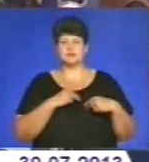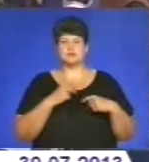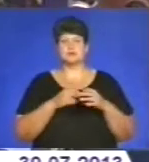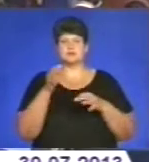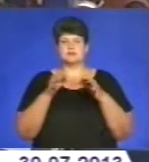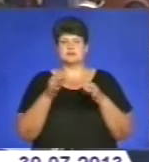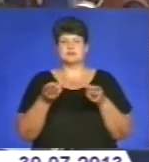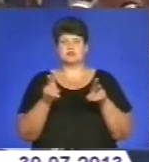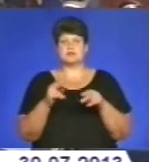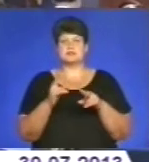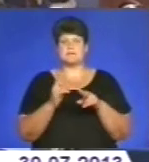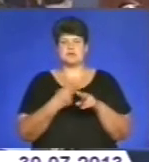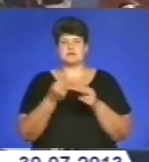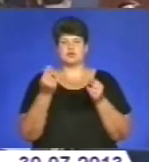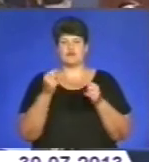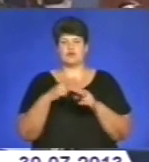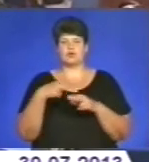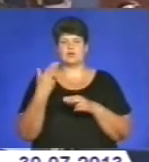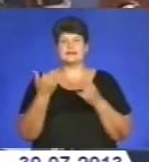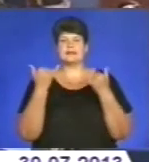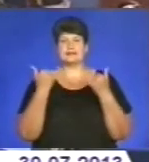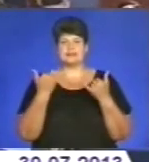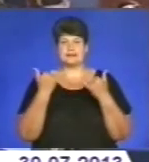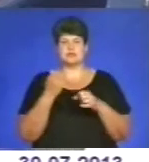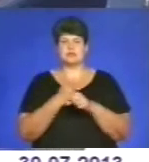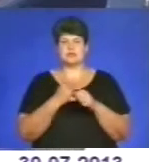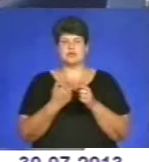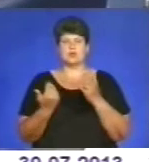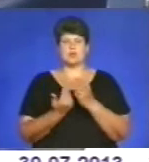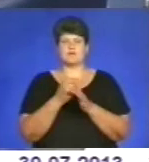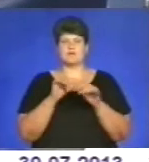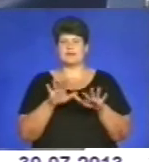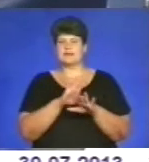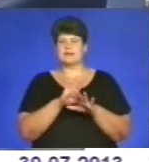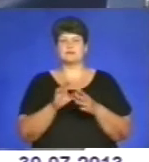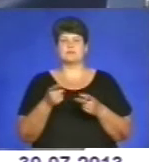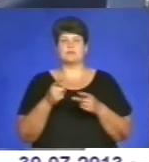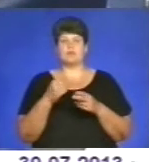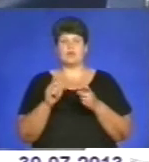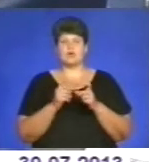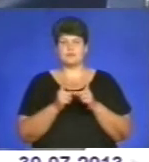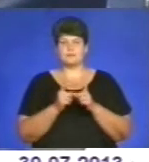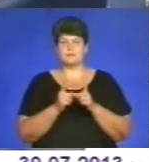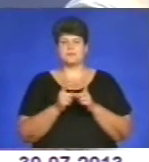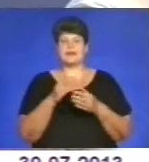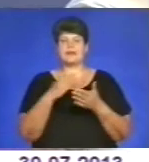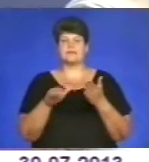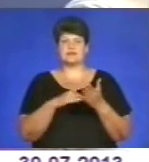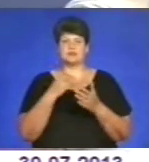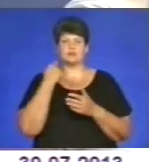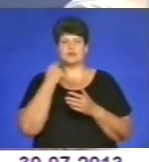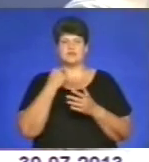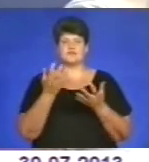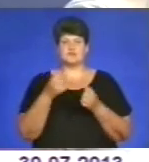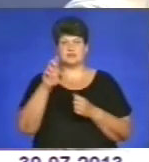лишаються без грошової компенсації. Нині у Мінсоцполітики розробили новий метод боротьби із неплатниками-роботодавцями. Ліквідацію боргів візьме на себе